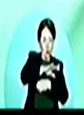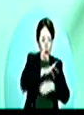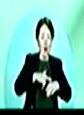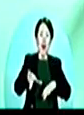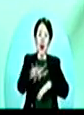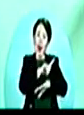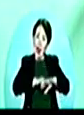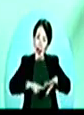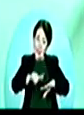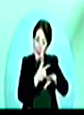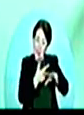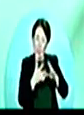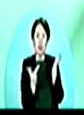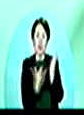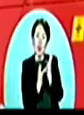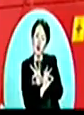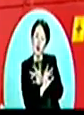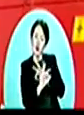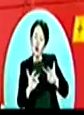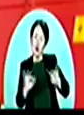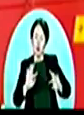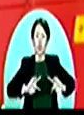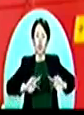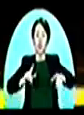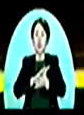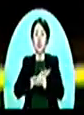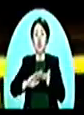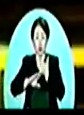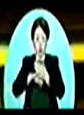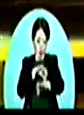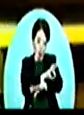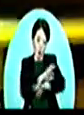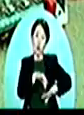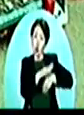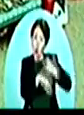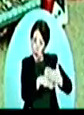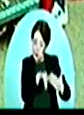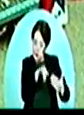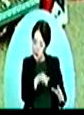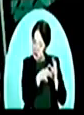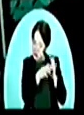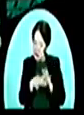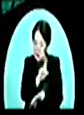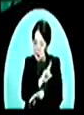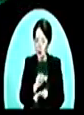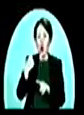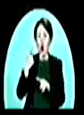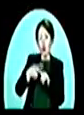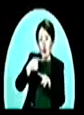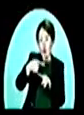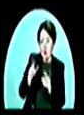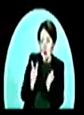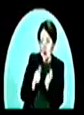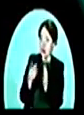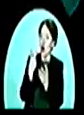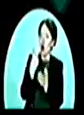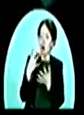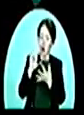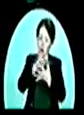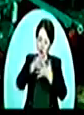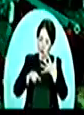тариалангийн техникийн шинжилэл төслийг хэрэгжүүлсэн. Төслийн үр дүнд хөдөлж буй салбарт нэн шаардлагатай 25 нэр